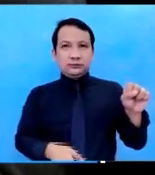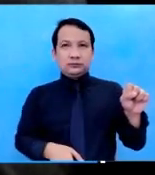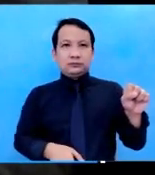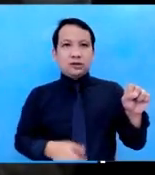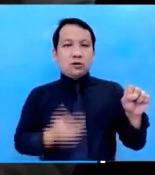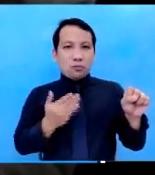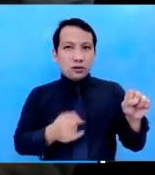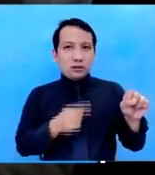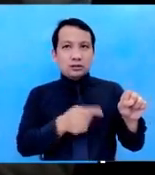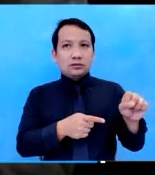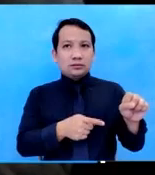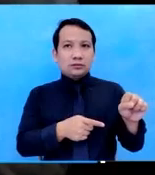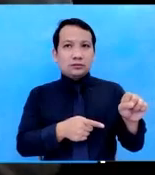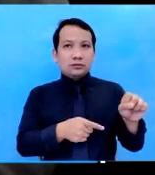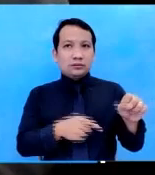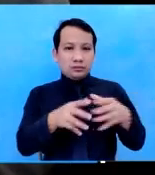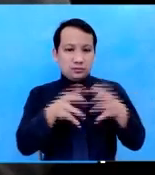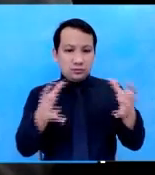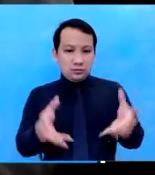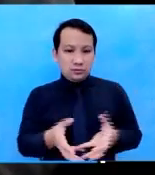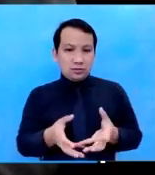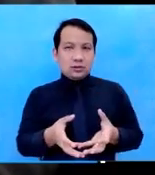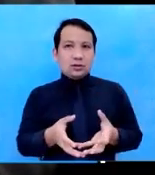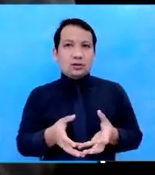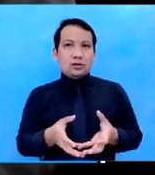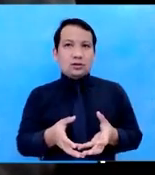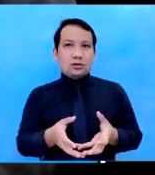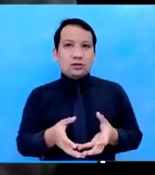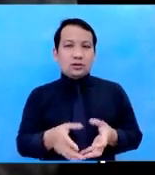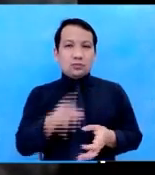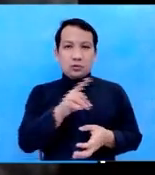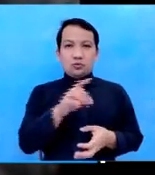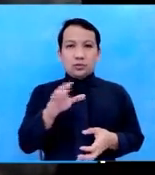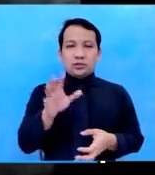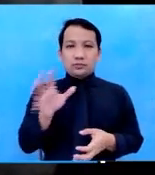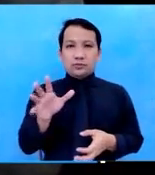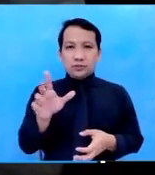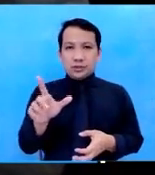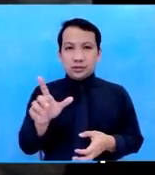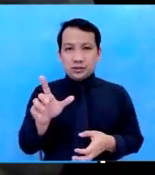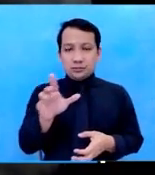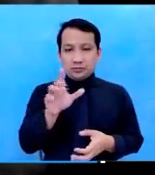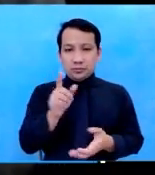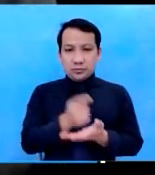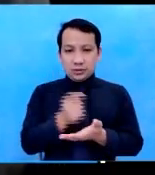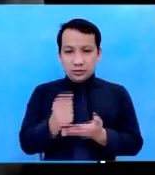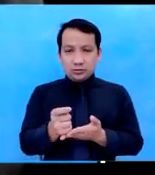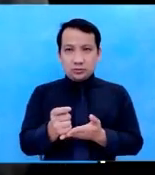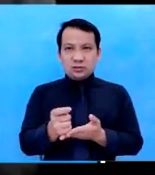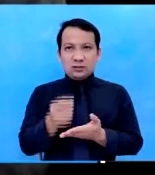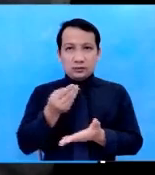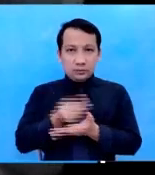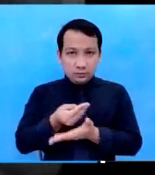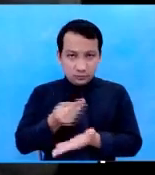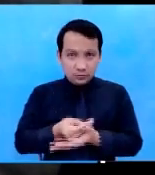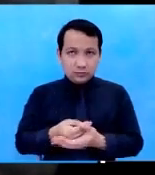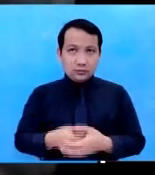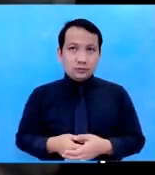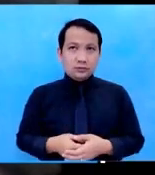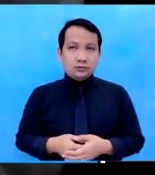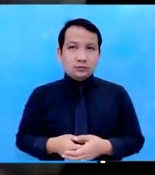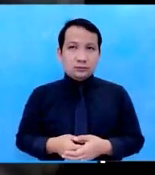nasa isang mundo tayo na halos 150 trillion ang pera na